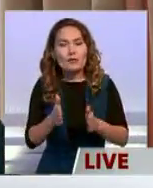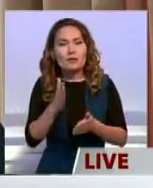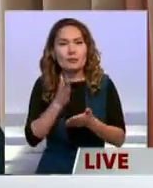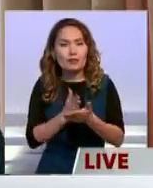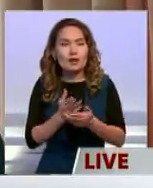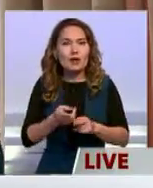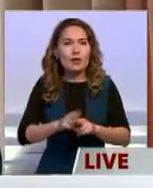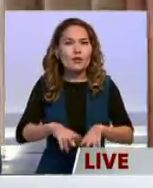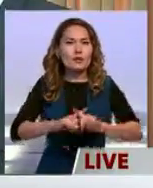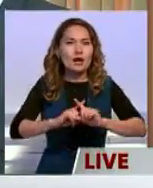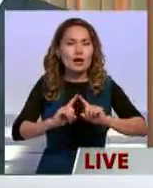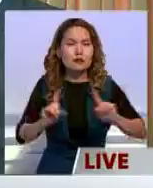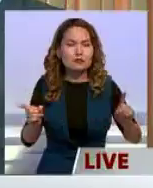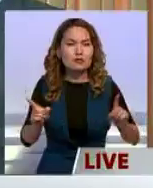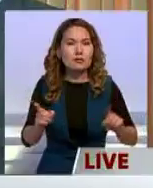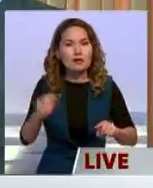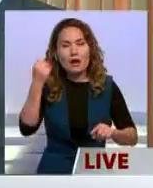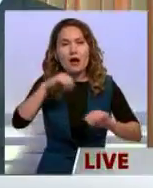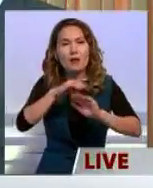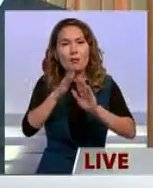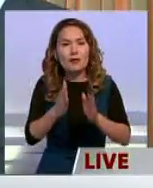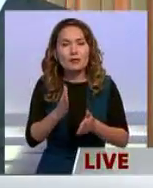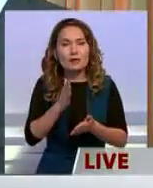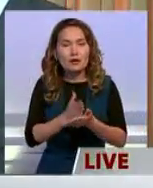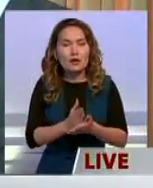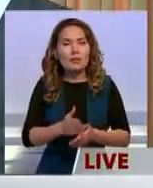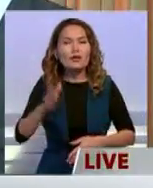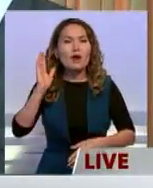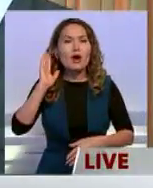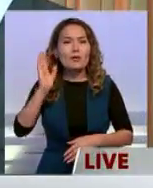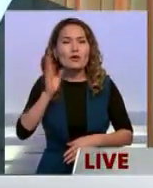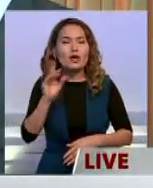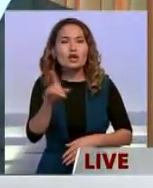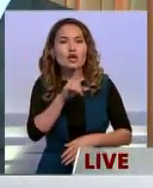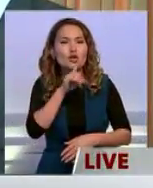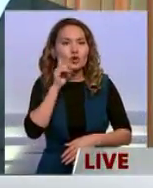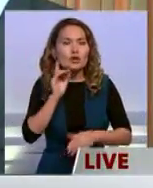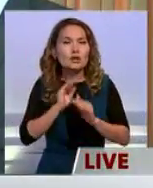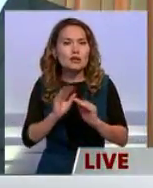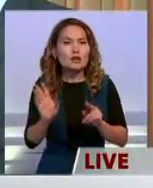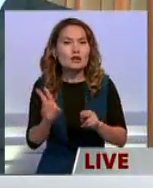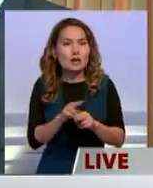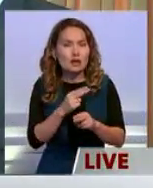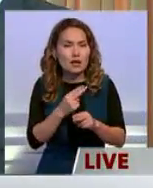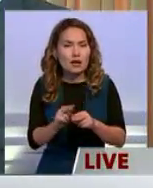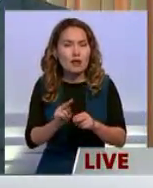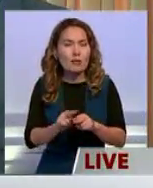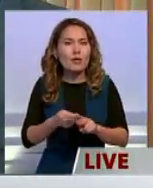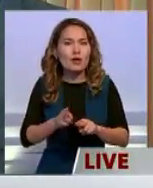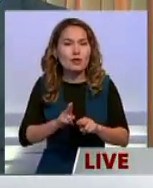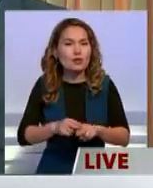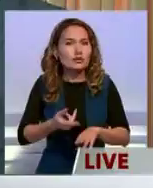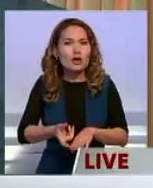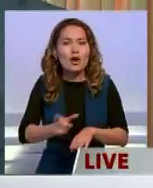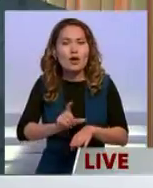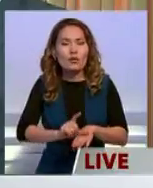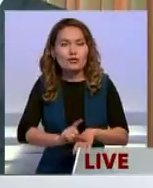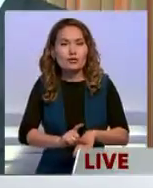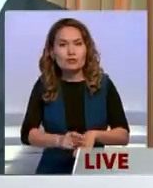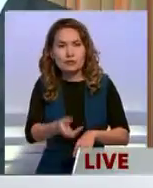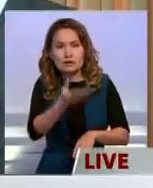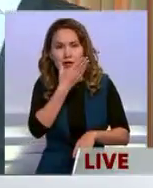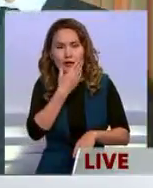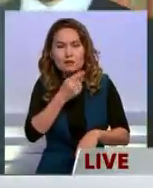қайталанбайтын жәдігерлер қойылып отыр. Рухани жаңғыру музейі келешекте жас ұрпақты тәрбиелейтін, рухани байытатын орталыққа айналады деген сенімдемін.